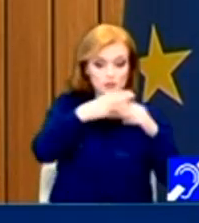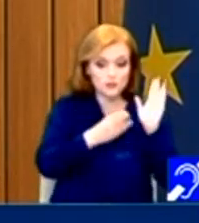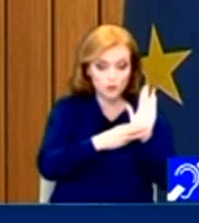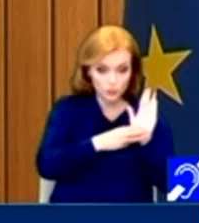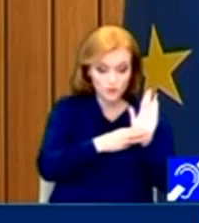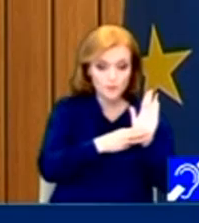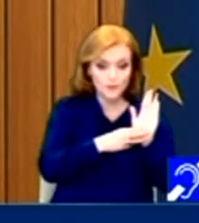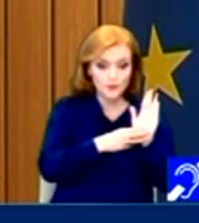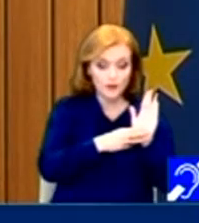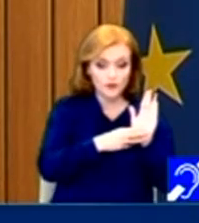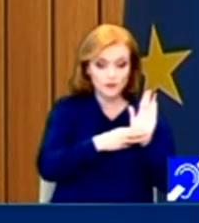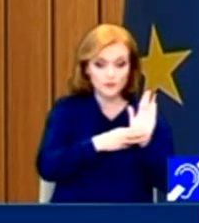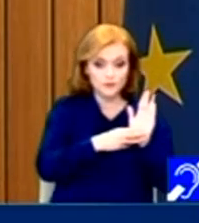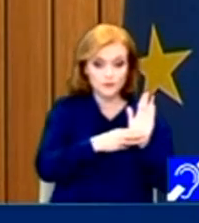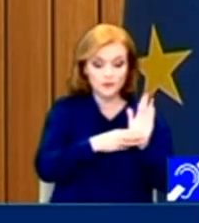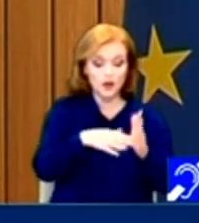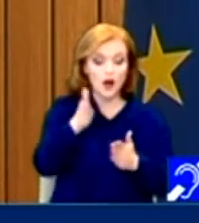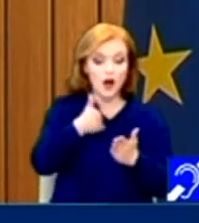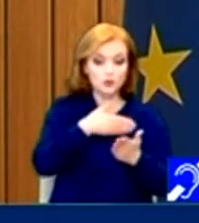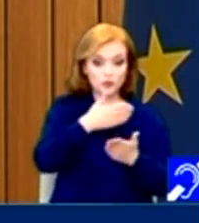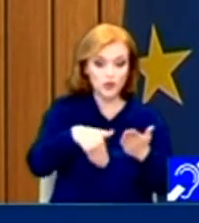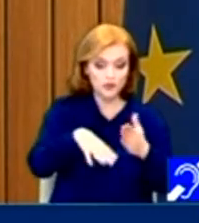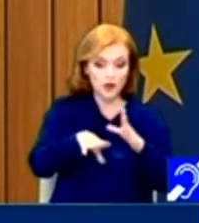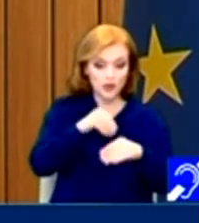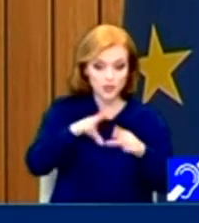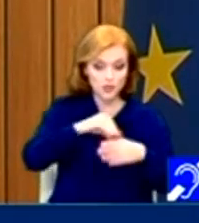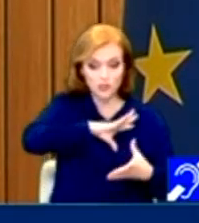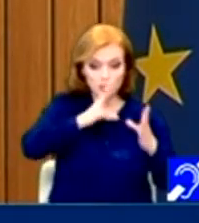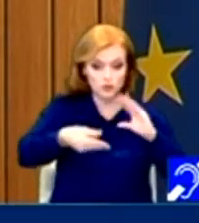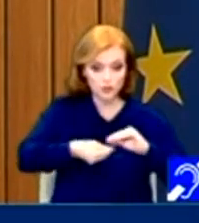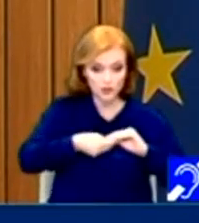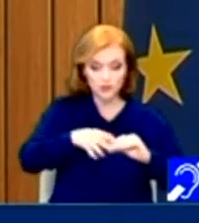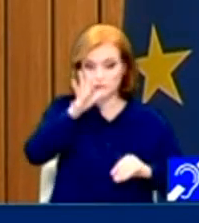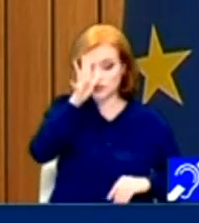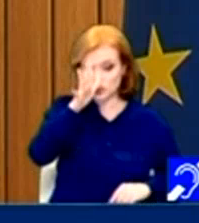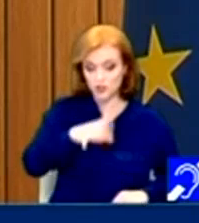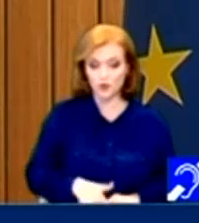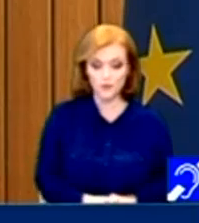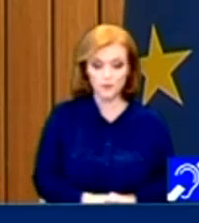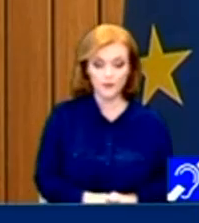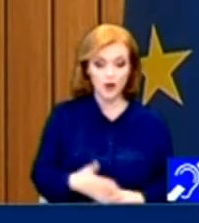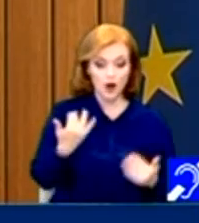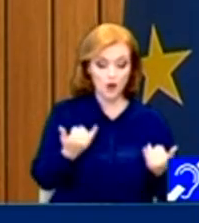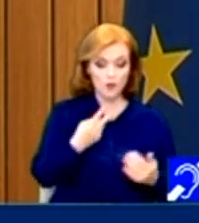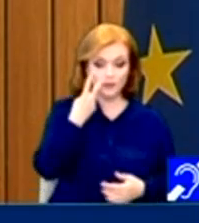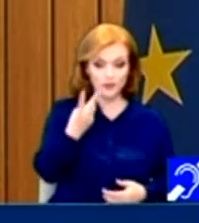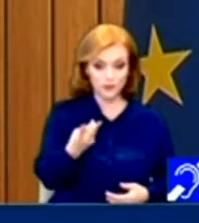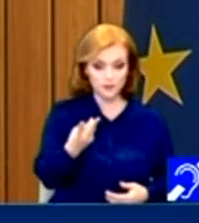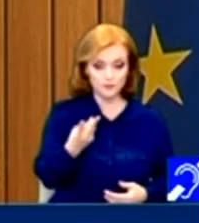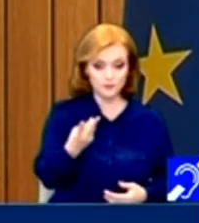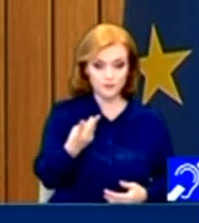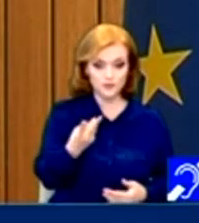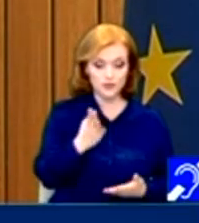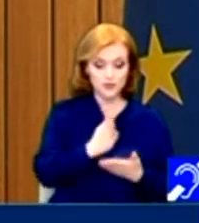dacă decizia de anulare a rezultatelor alegerilor din Chișinău și dacă vedem că